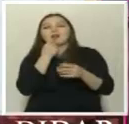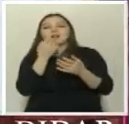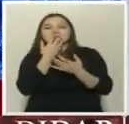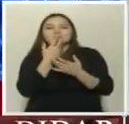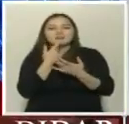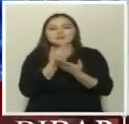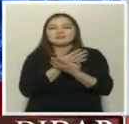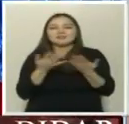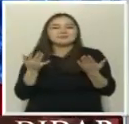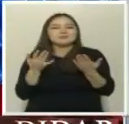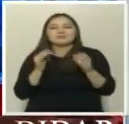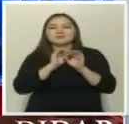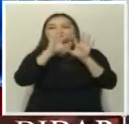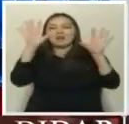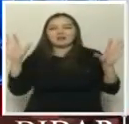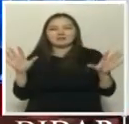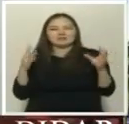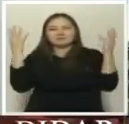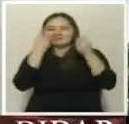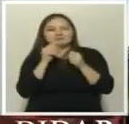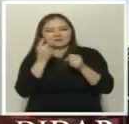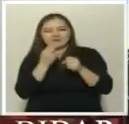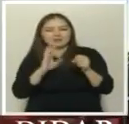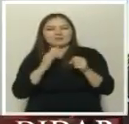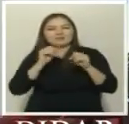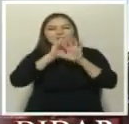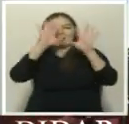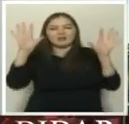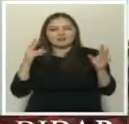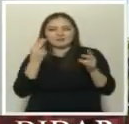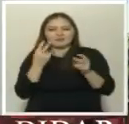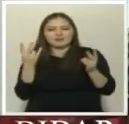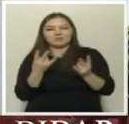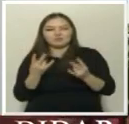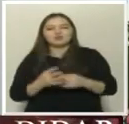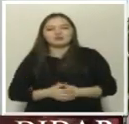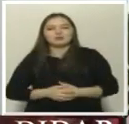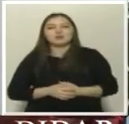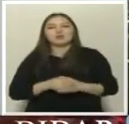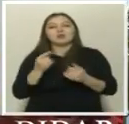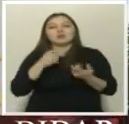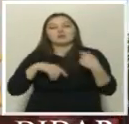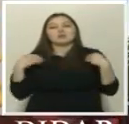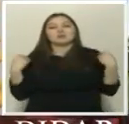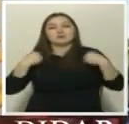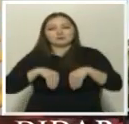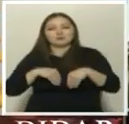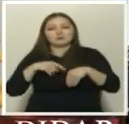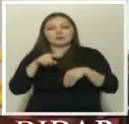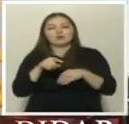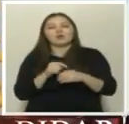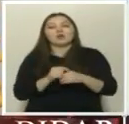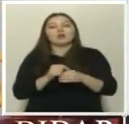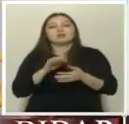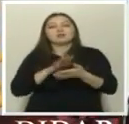шить одежду смешивая ткани разного цвета комбинация смешивания в большинстве случаев моя одежда выделяется этим миксом